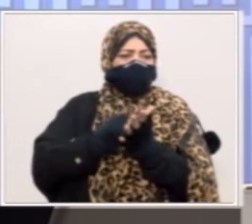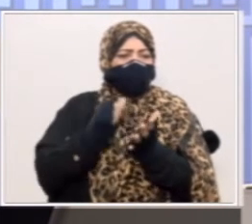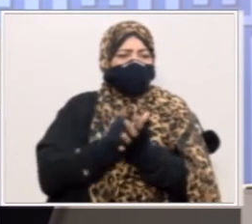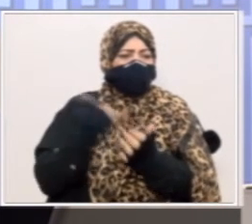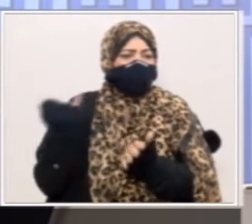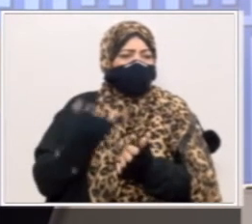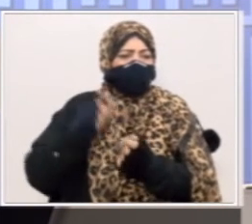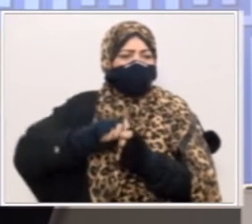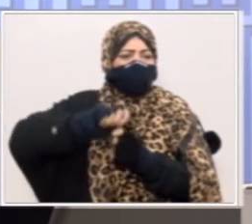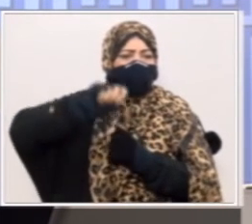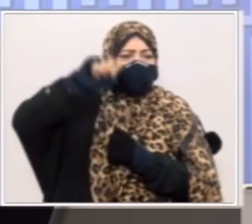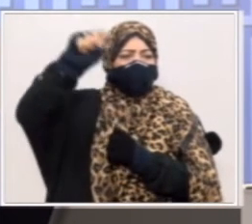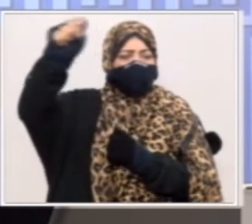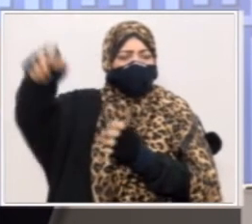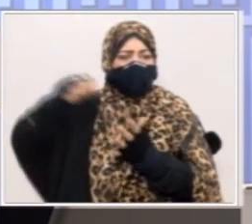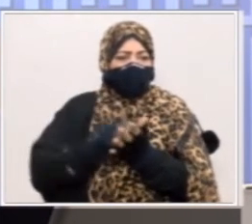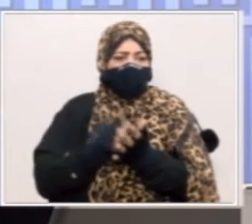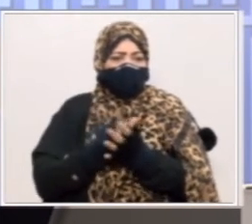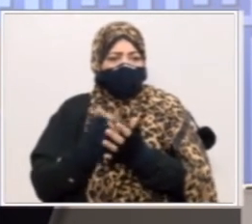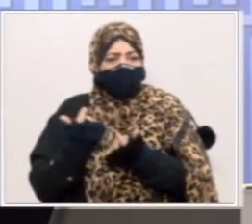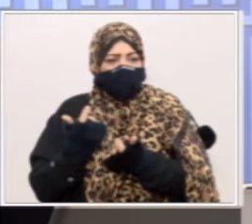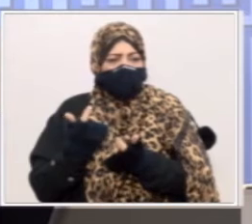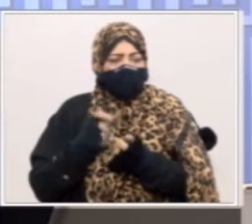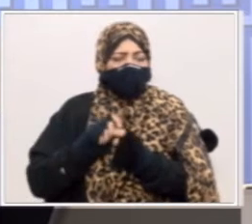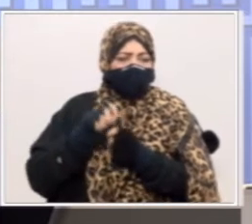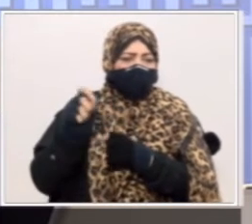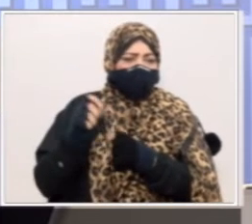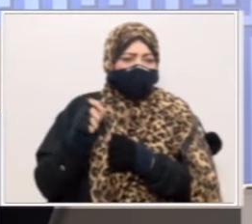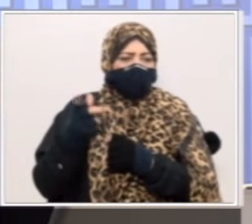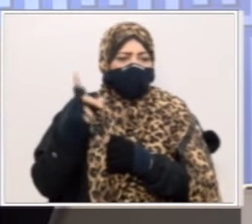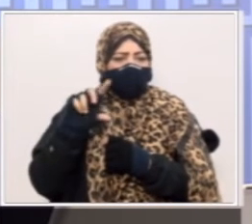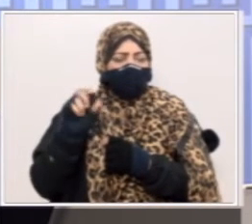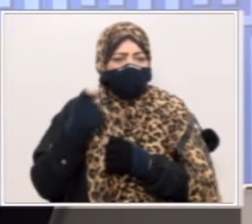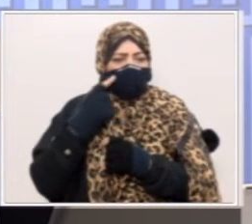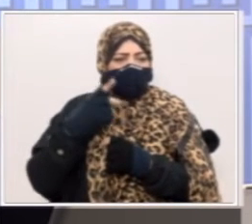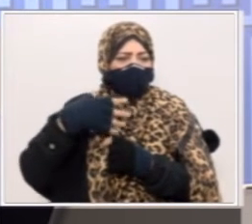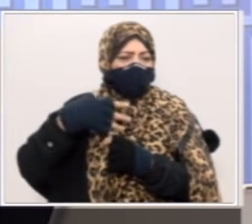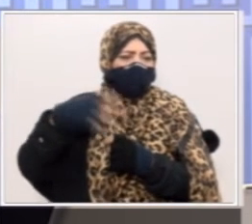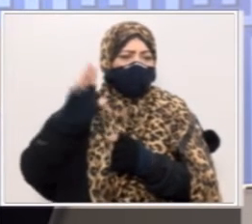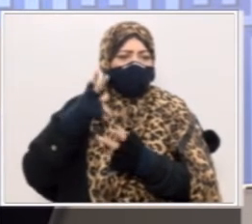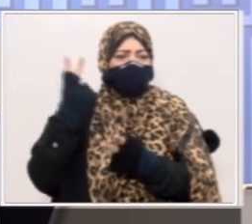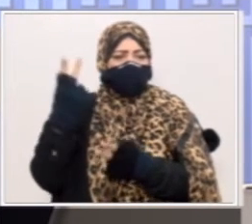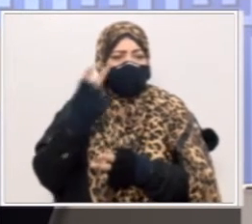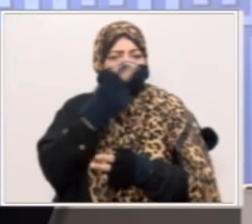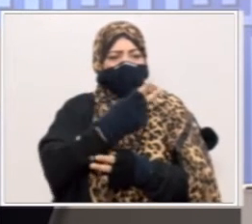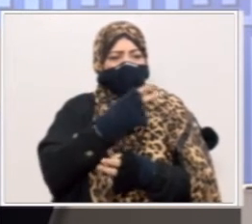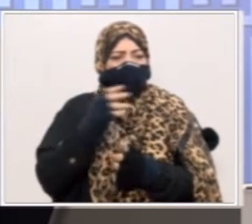نزل به فإنه لا يحل له القصر، لأنه نزل كأنه نزل في بلده